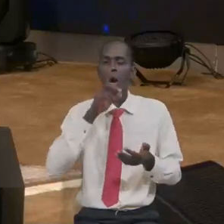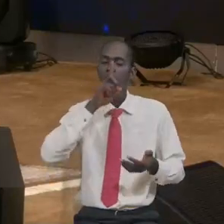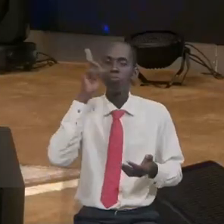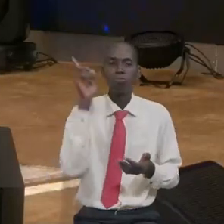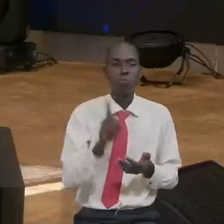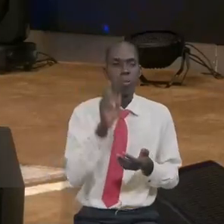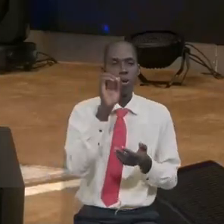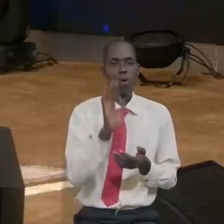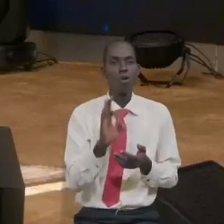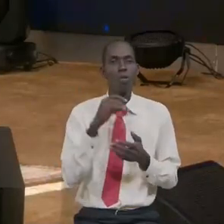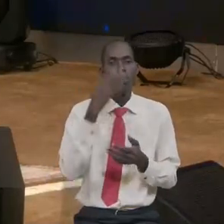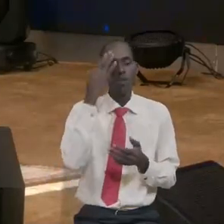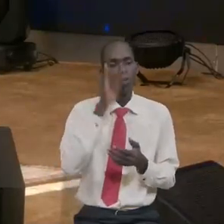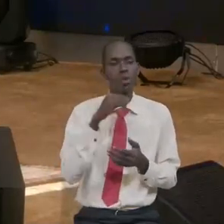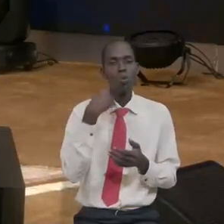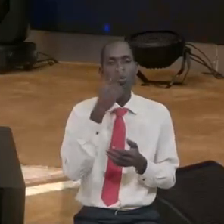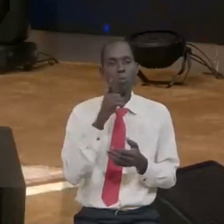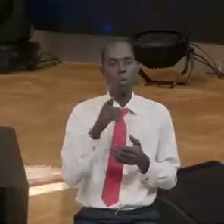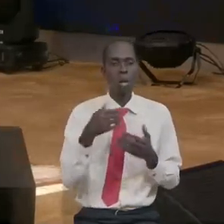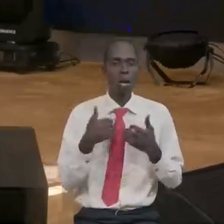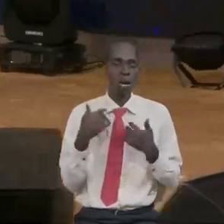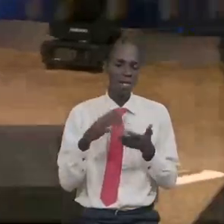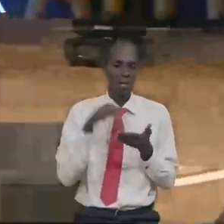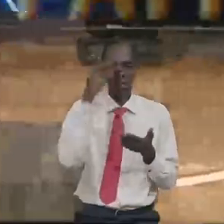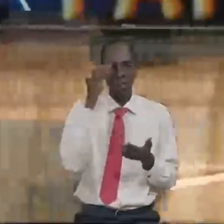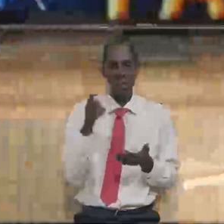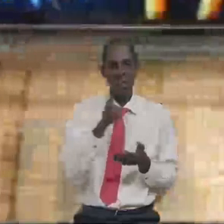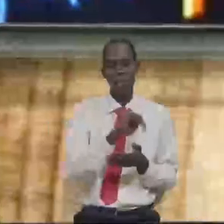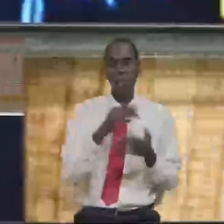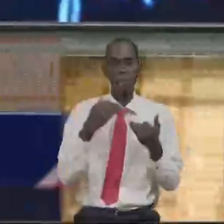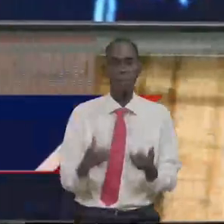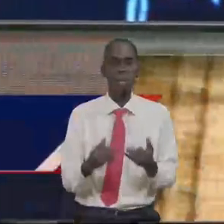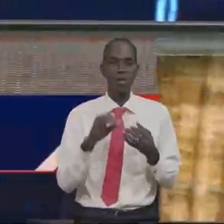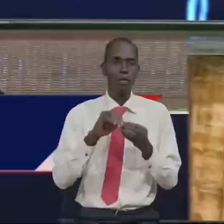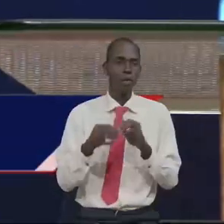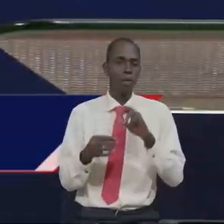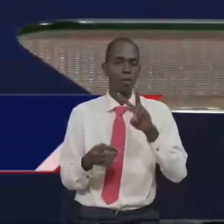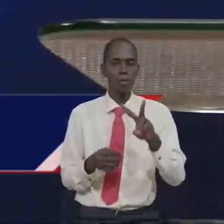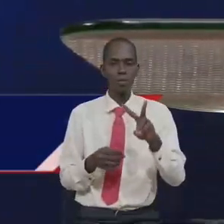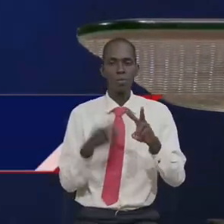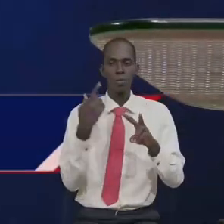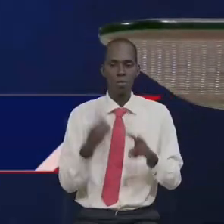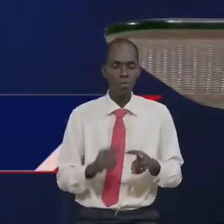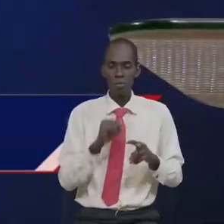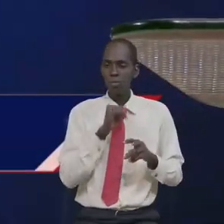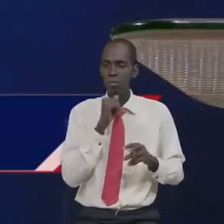qui tu les as apprises. Deuxième section ici, nous allons voir la